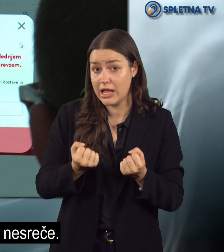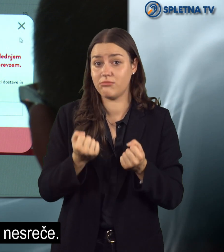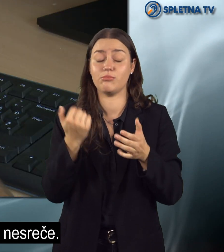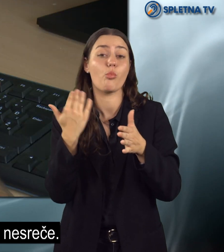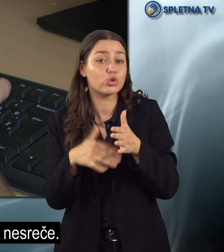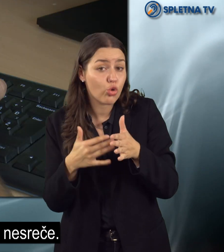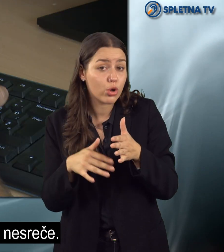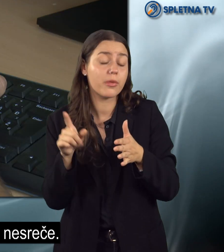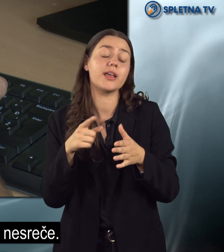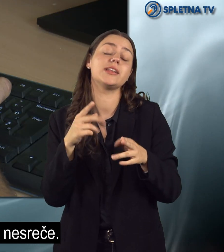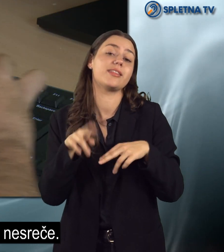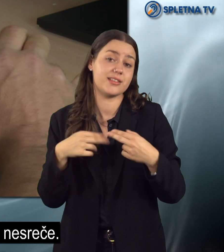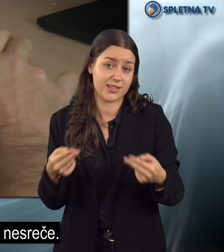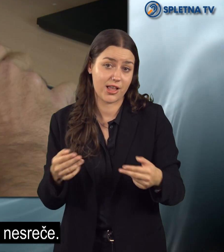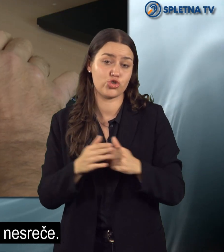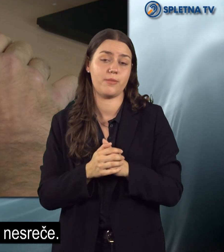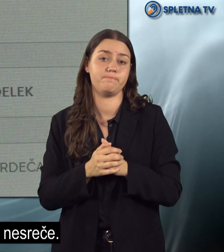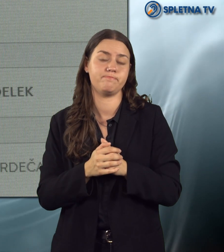in nesreče.